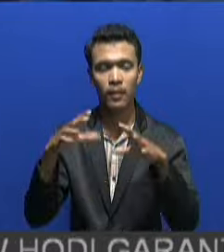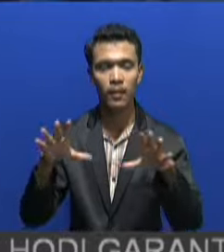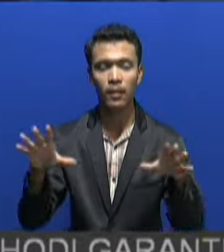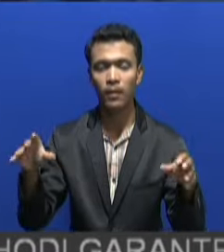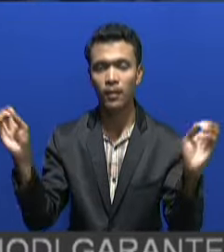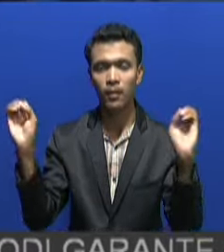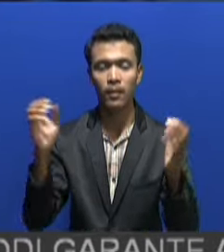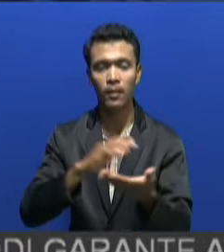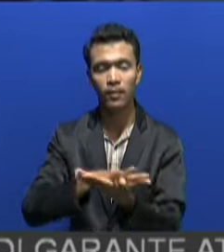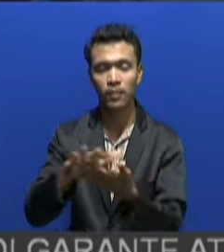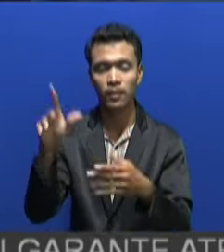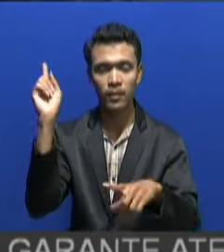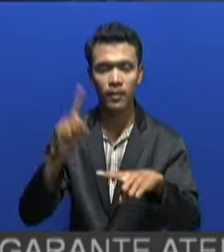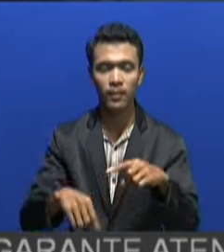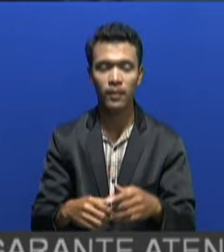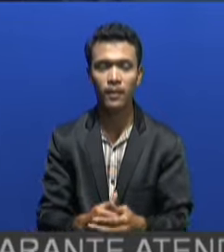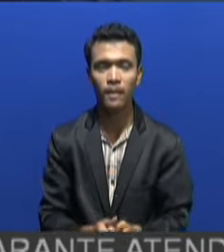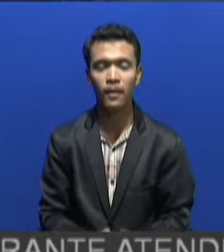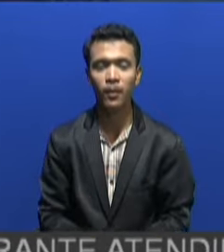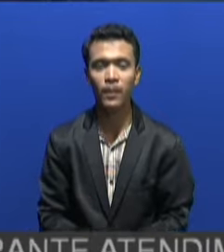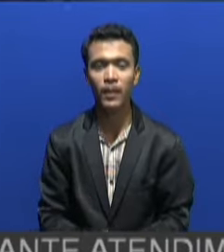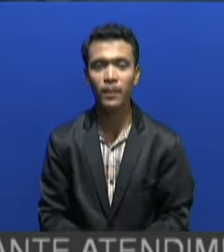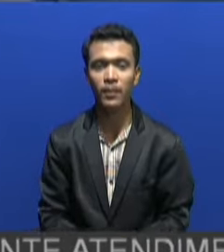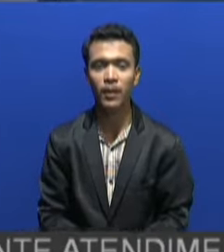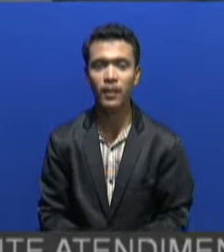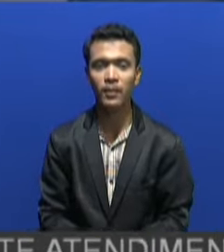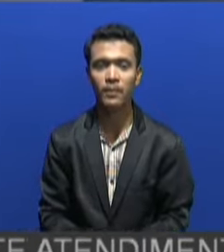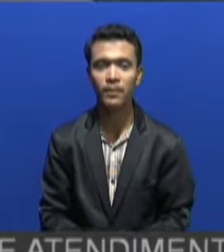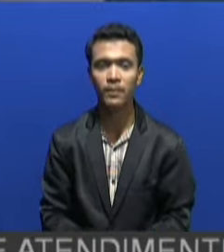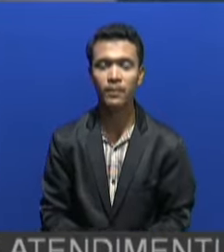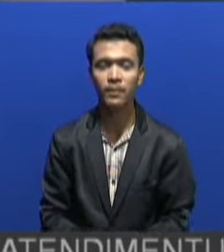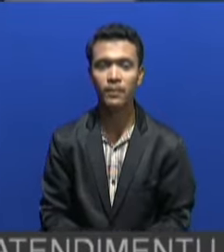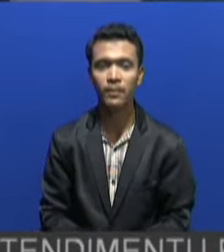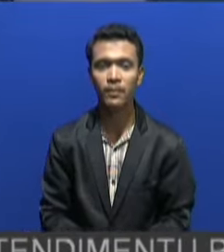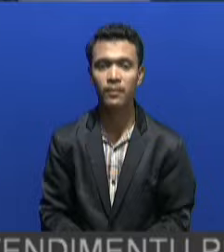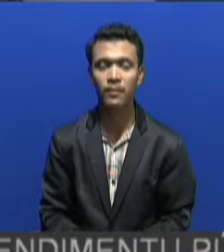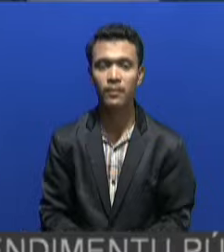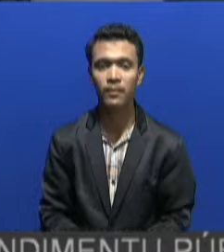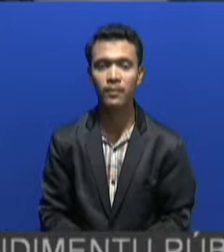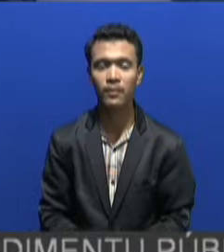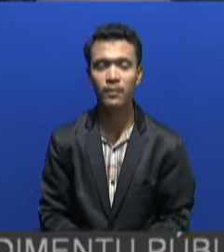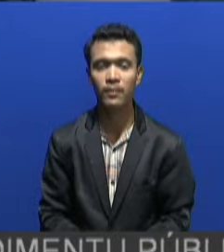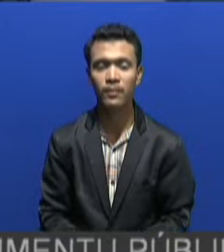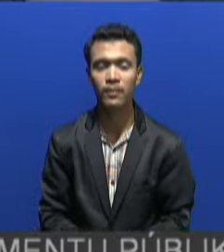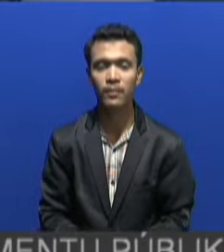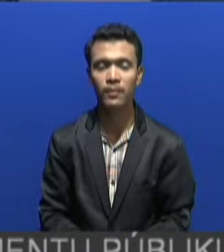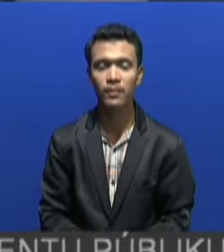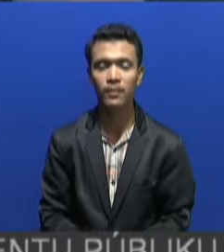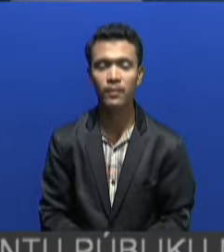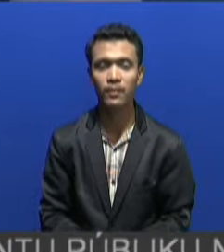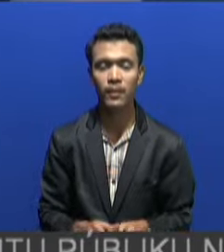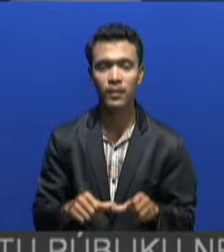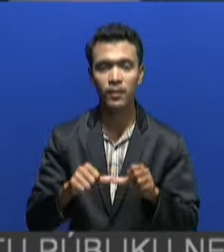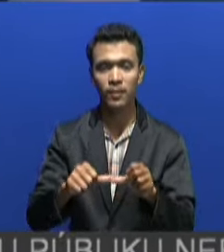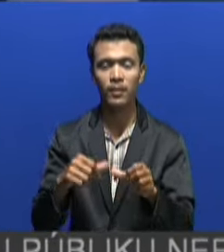thank you mos. Oh en bangsira tula na dala hira karik. Hoi dene dal tolu. Si. Ne ba se continue na